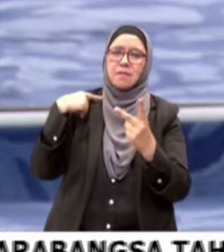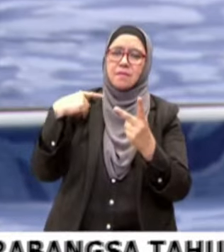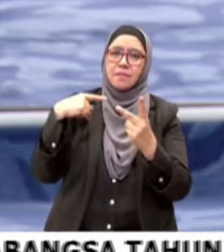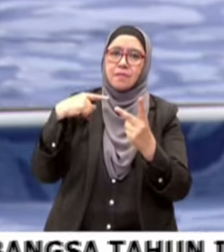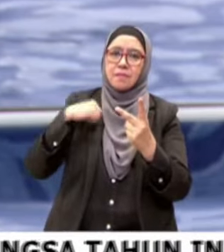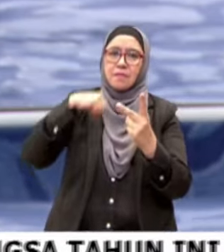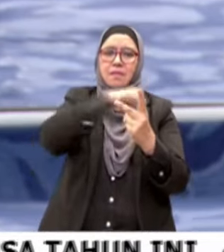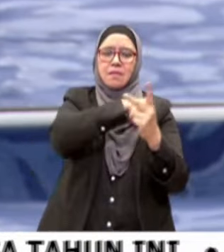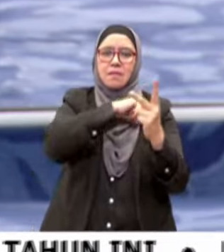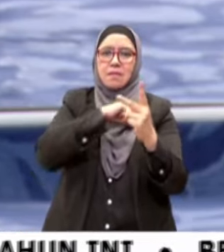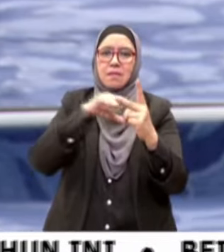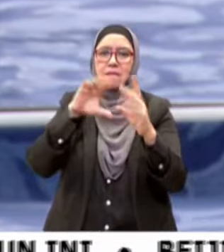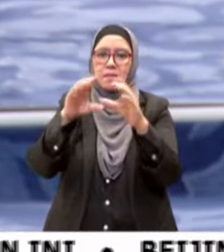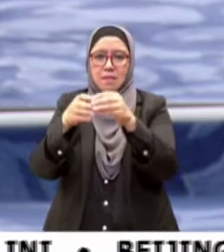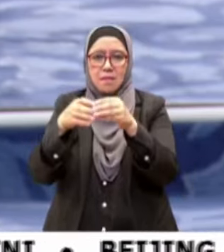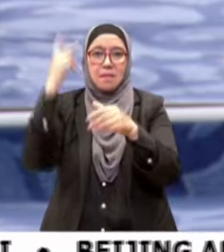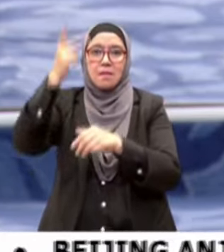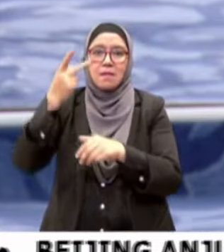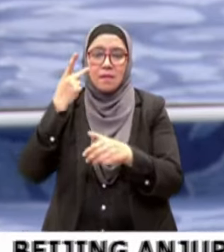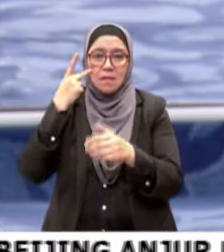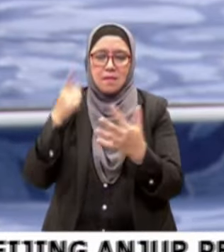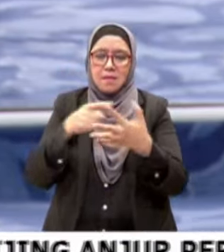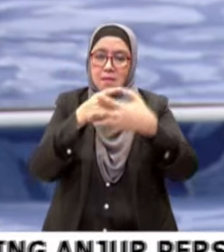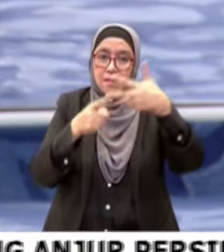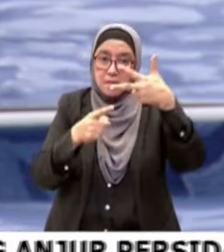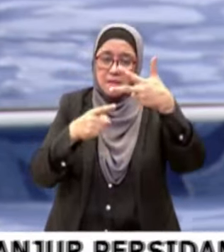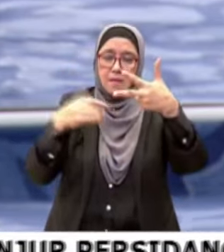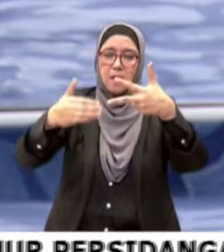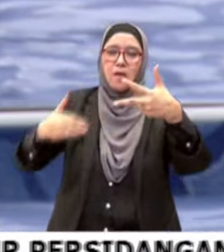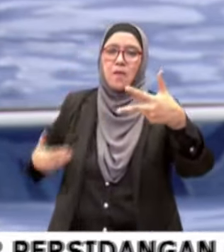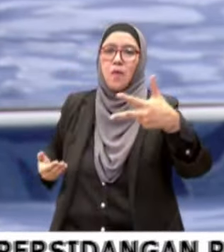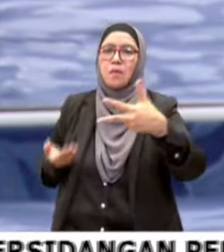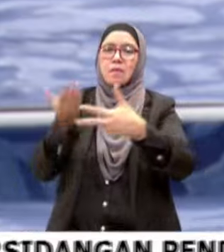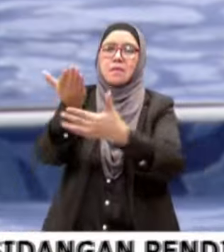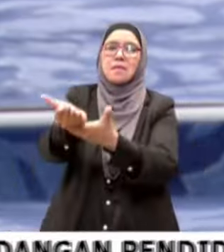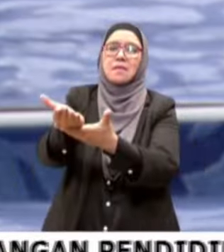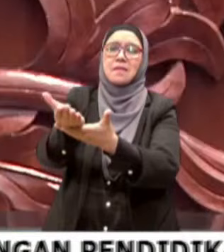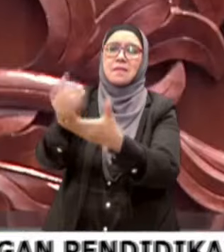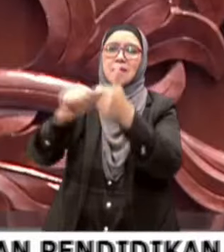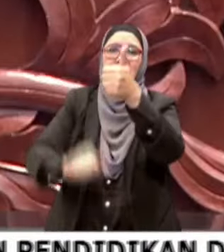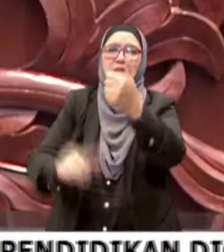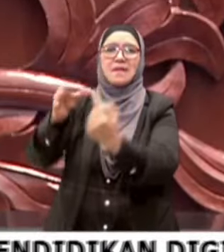ia dikemukakan kepada jantung kuasa pilihan makasih